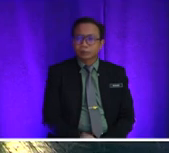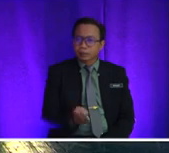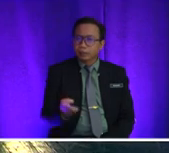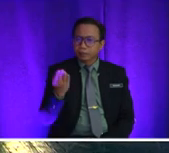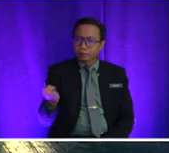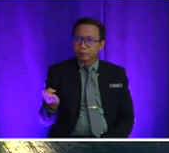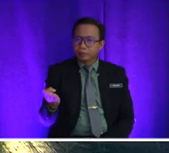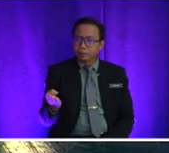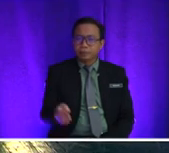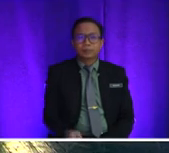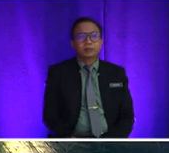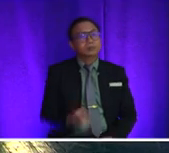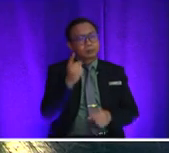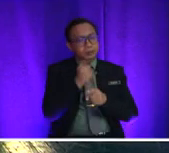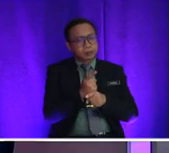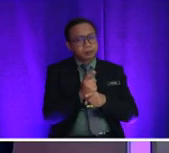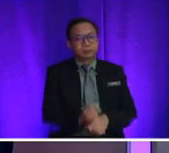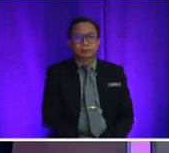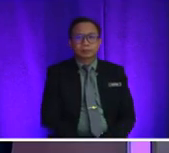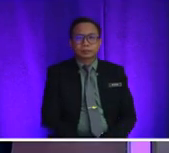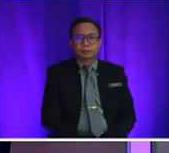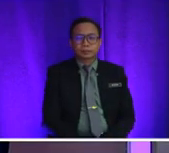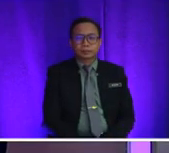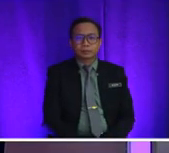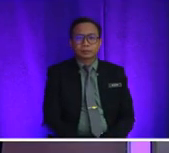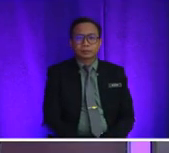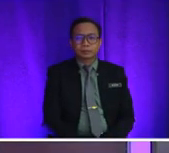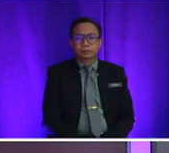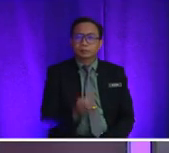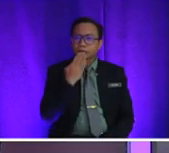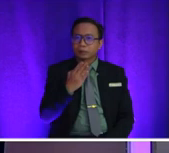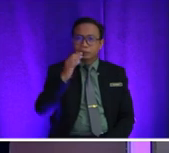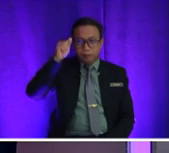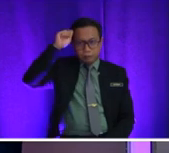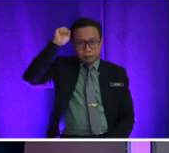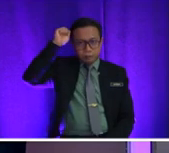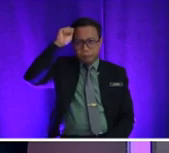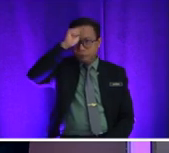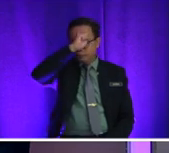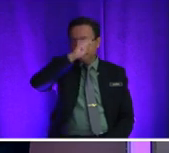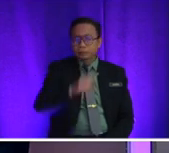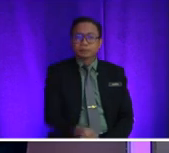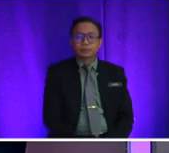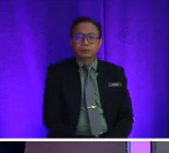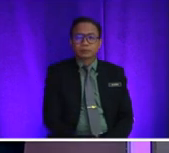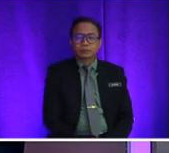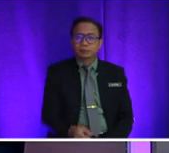terima kasih Eman betul adalah bahan Terima kasih emam betul bagus ya